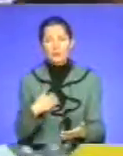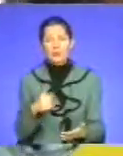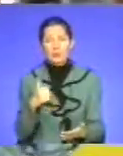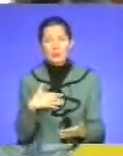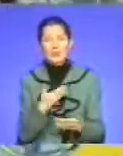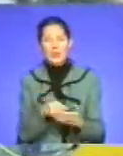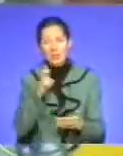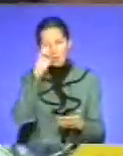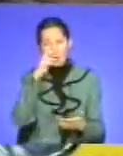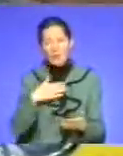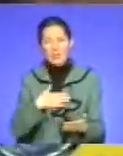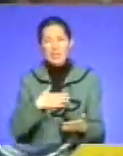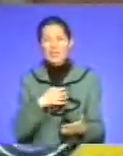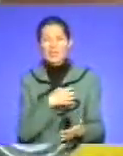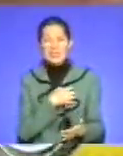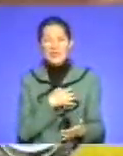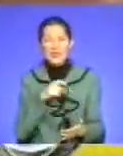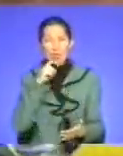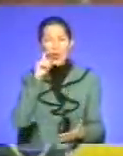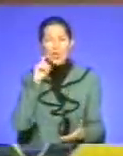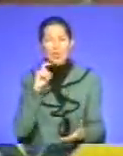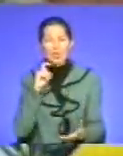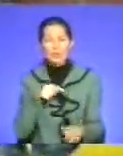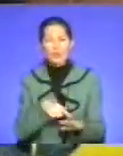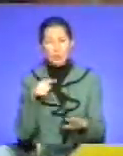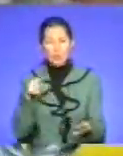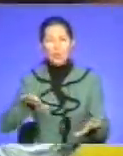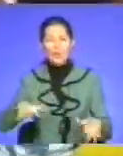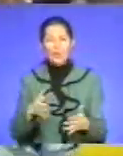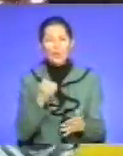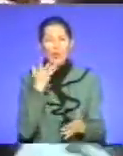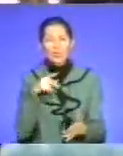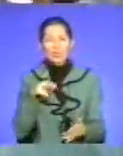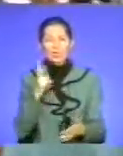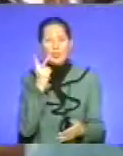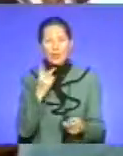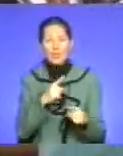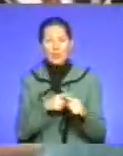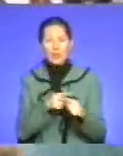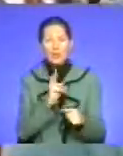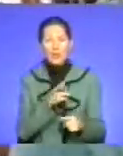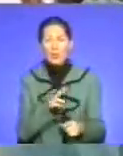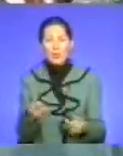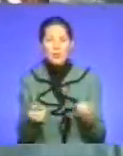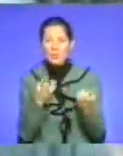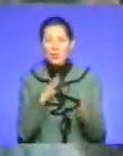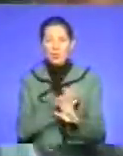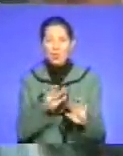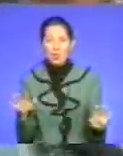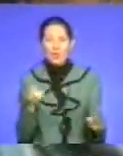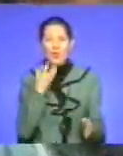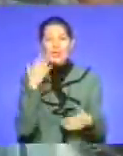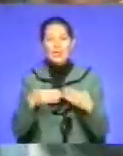наш такий символ України. Відчуваєте втому, коли йшли 2,5 кілометри? Звичайно, що ні. Коли